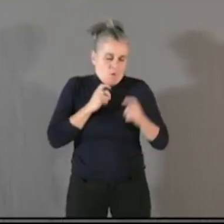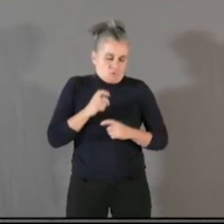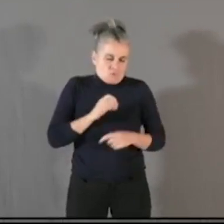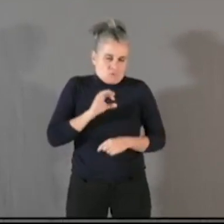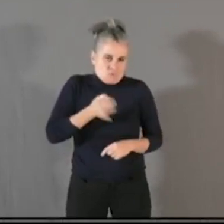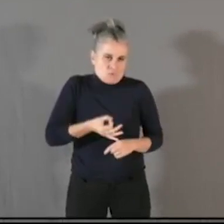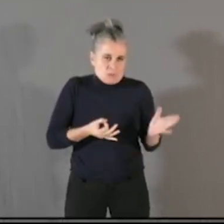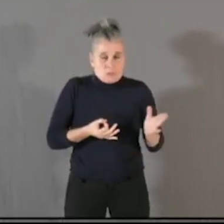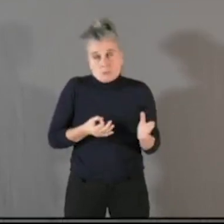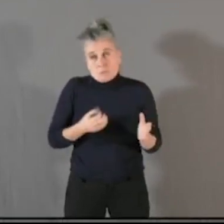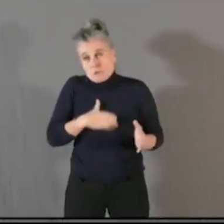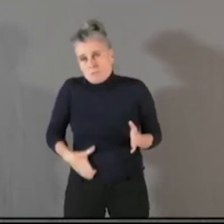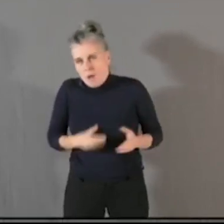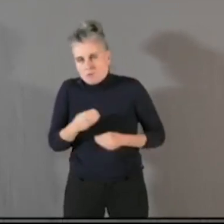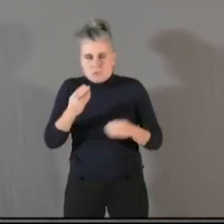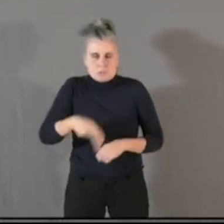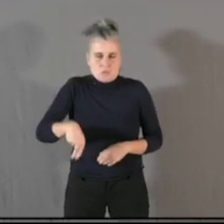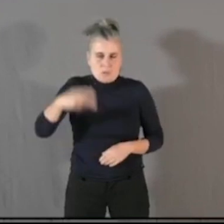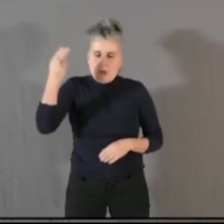municipale ou nationale, a été victime